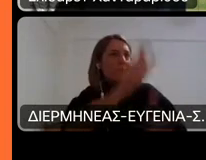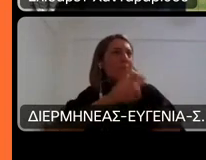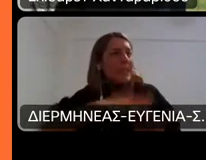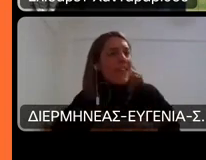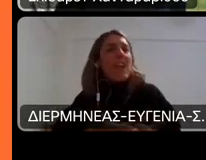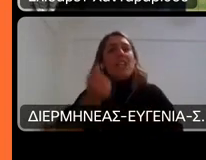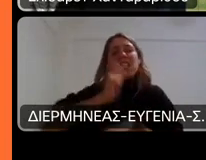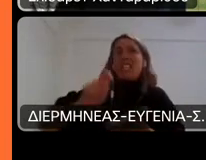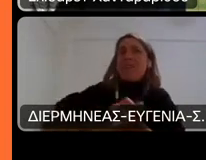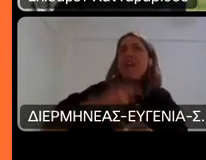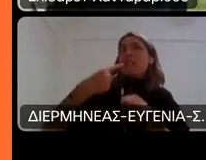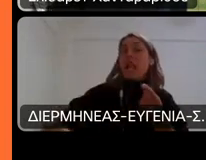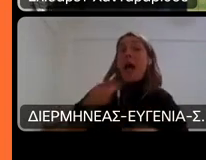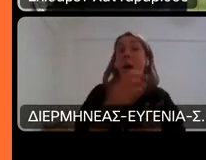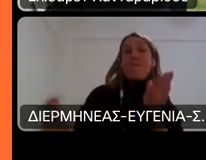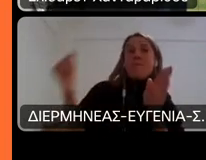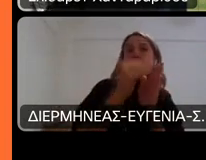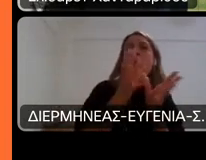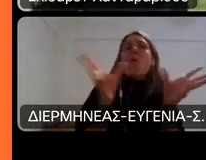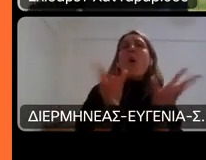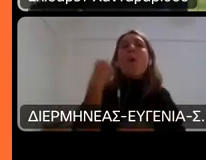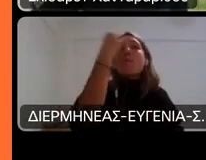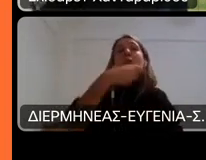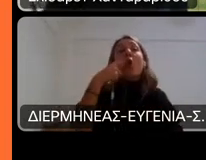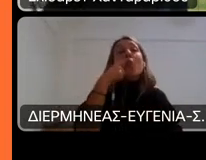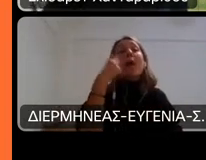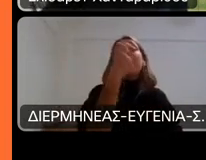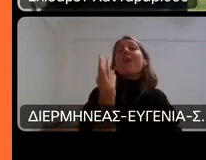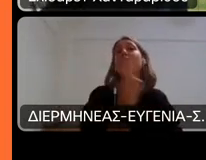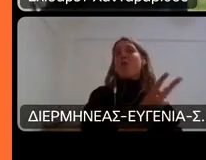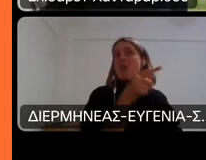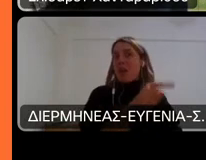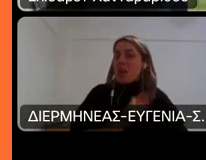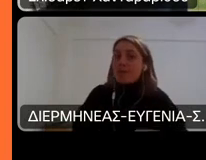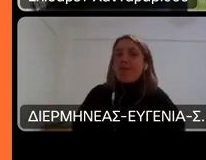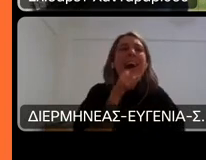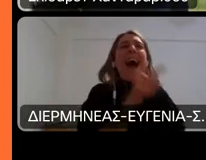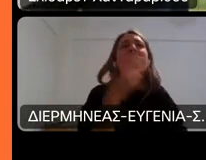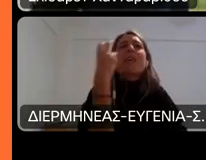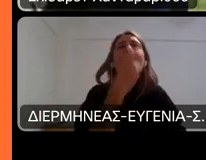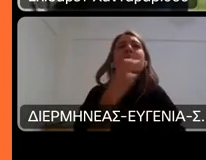πολλές φορές προσθέτουμε κάποιες προσωπικές πληροφορίες για τα άτομα αυτά, που μπορεί να τα παίρνουμε